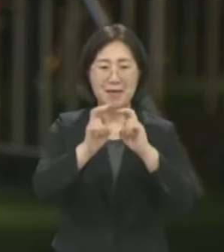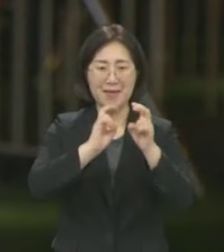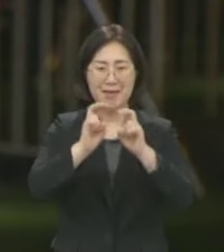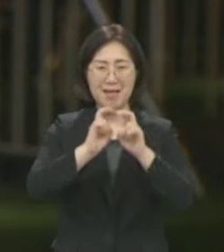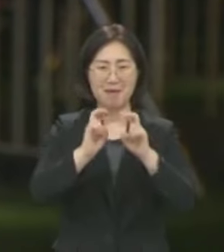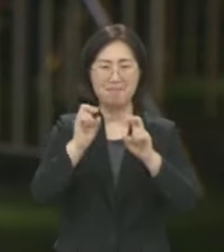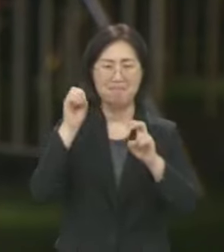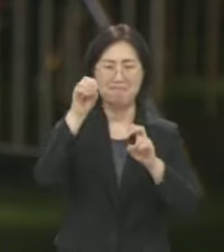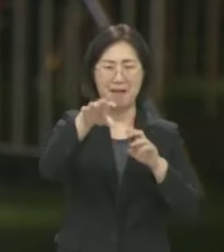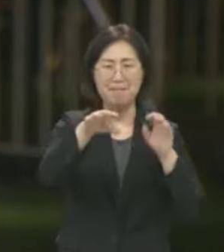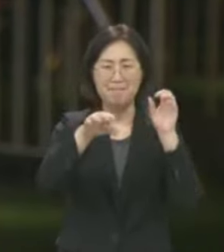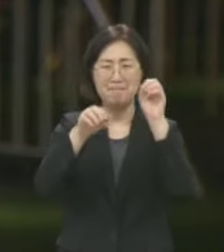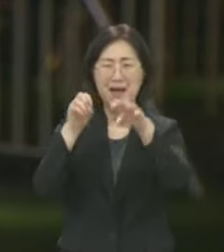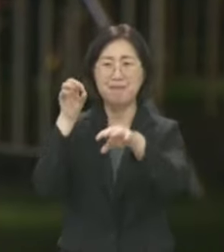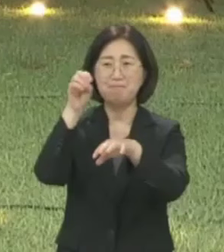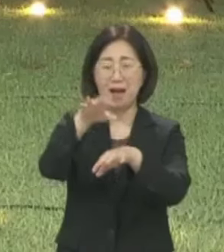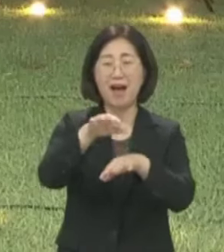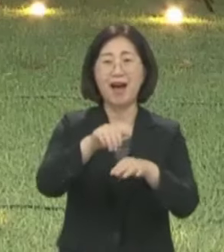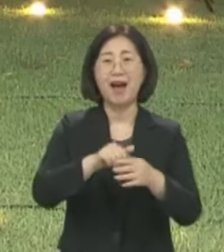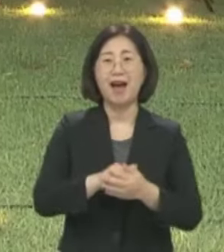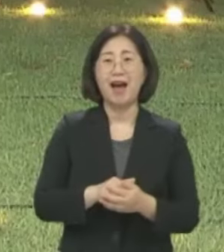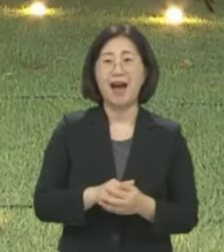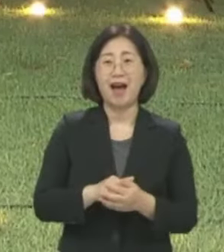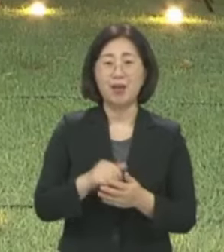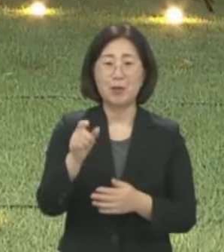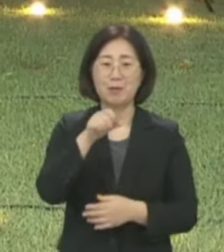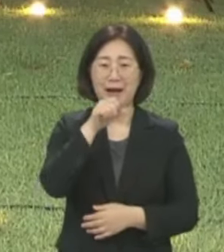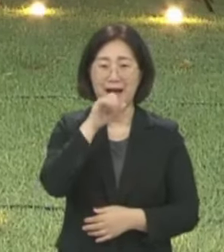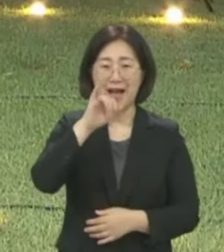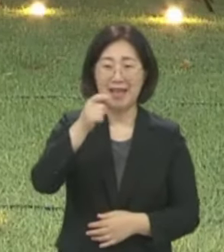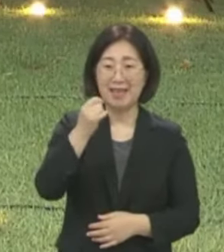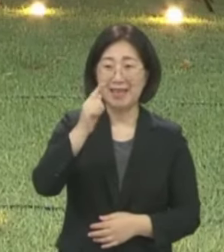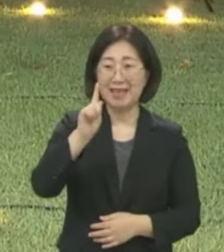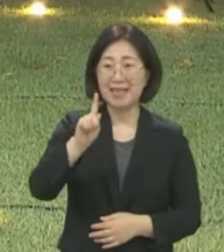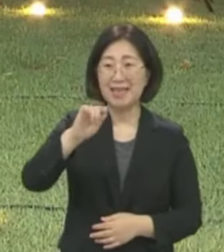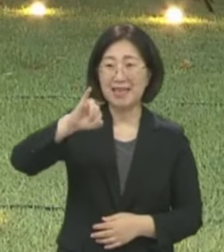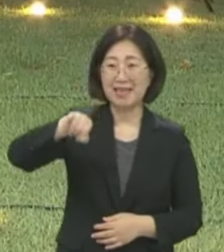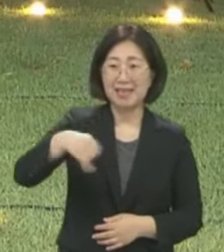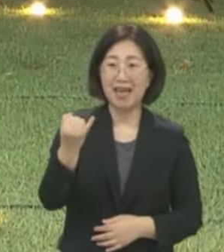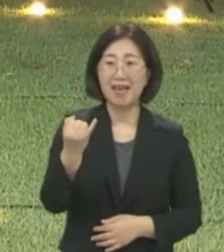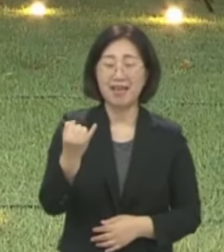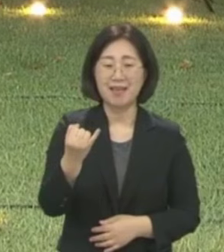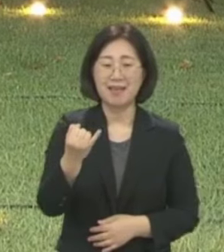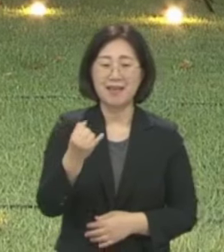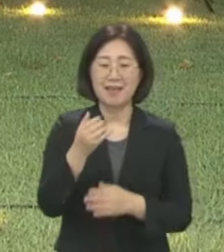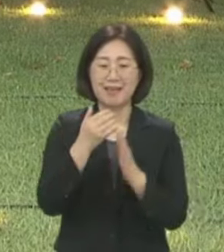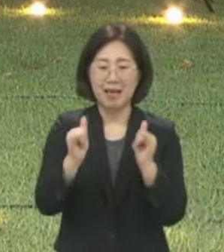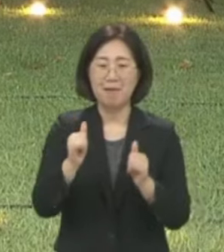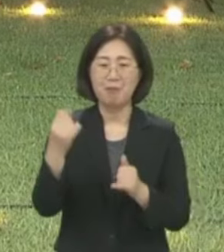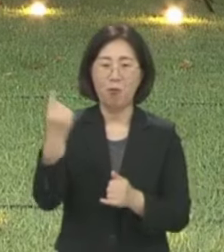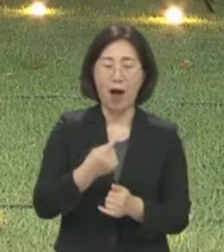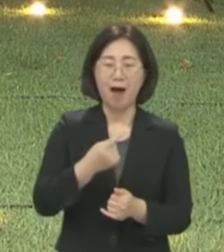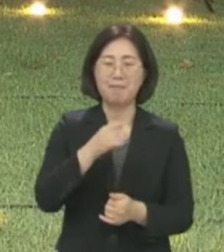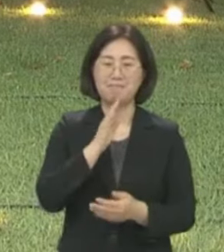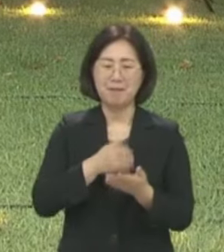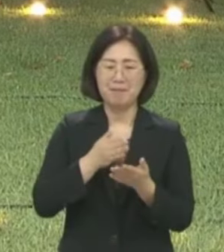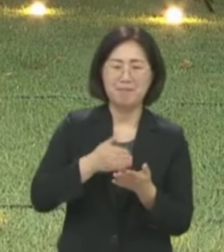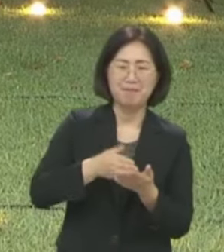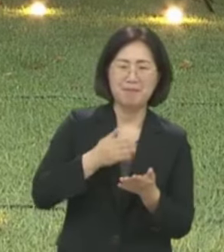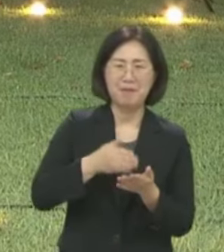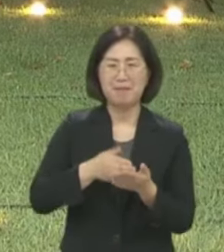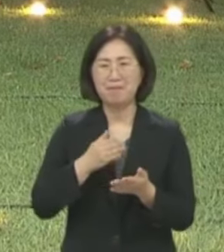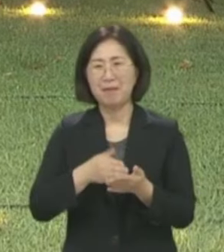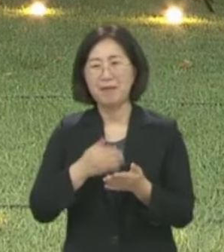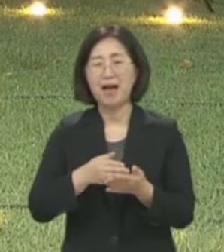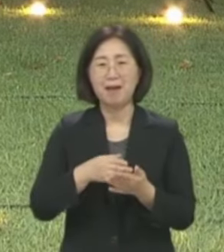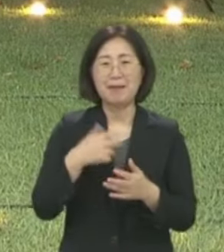세계적인 명성을 가지고 있는 이런 훌륭한 DJ들이 와서 EDM 파티를 열게 되면은 이 해미 읍성 이 넓은 이 공간이